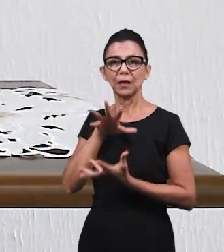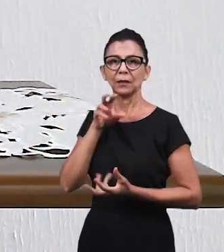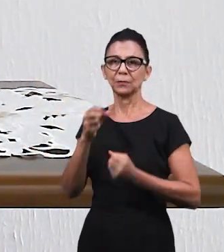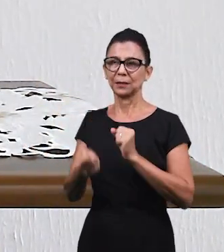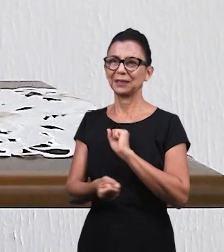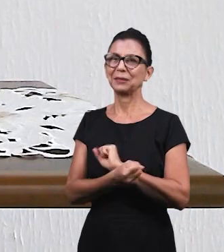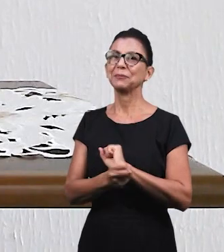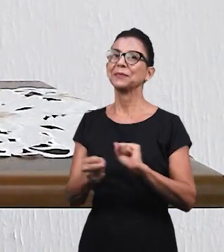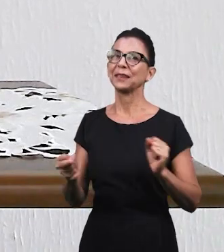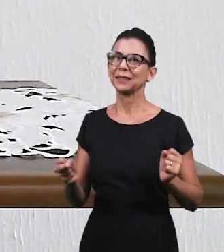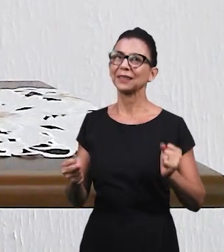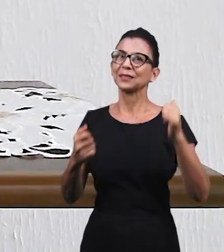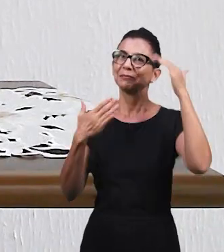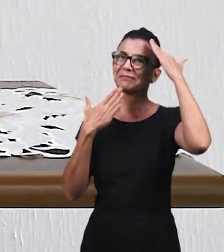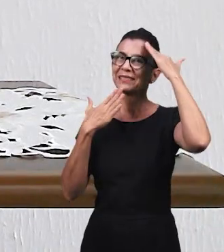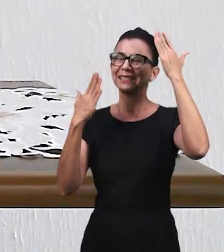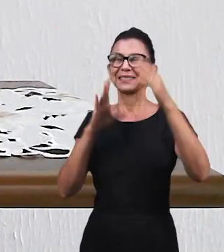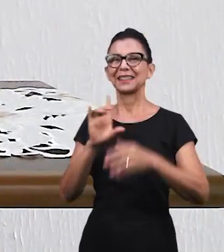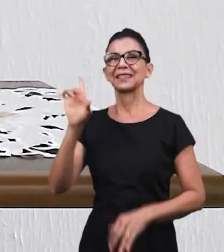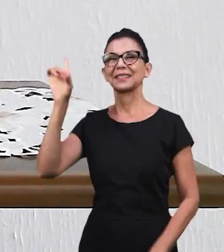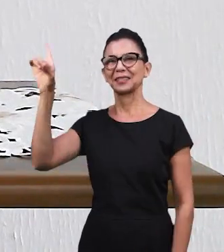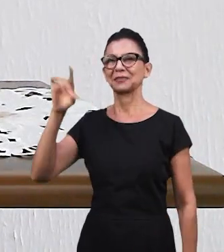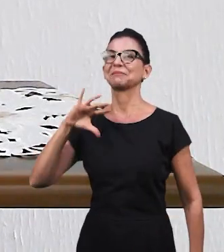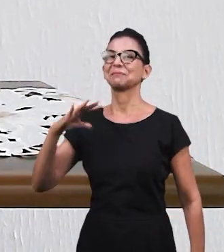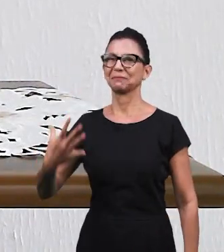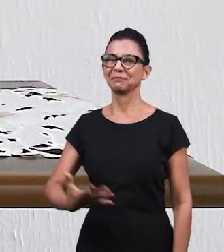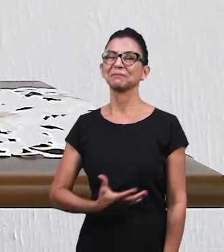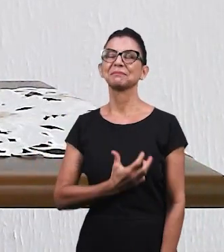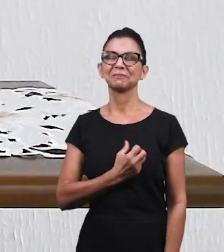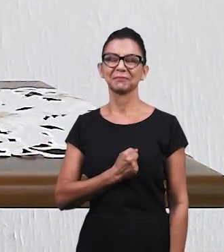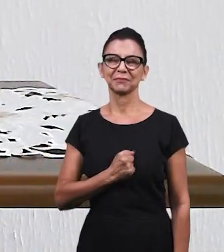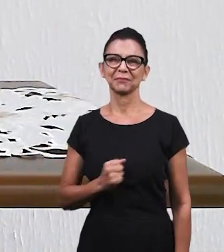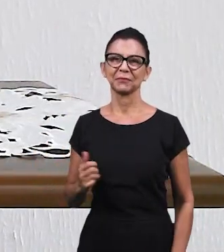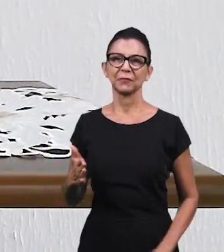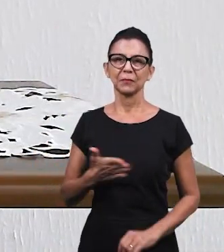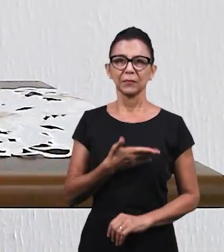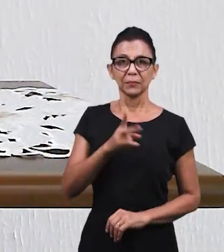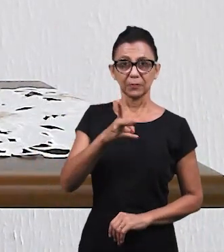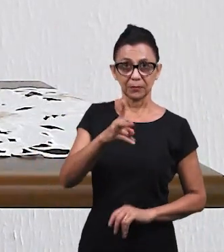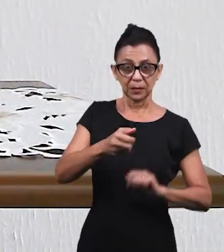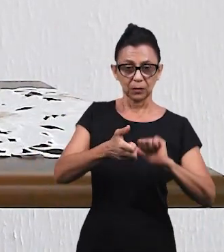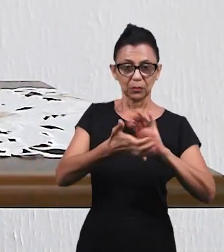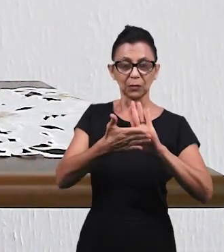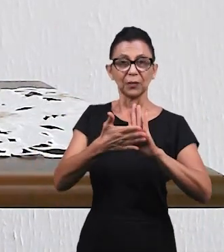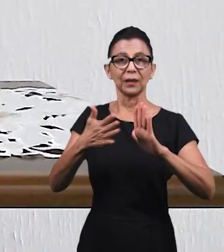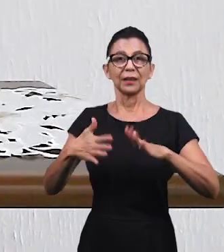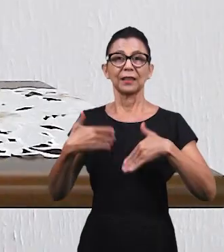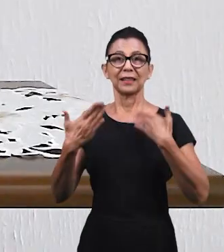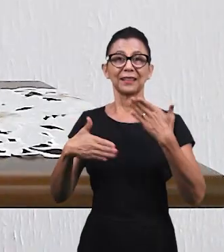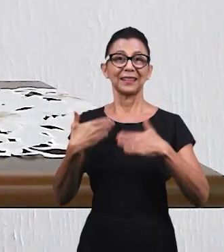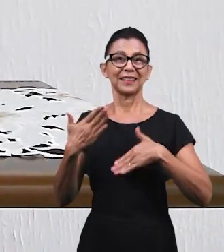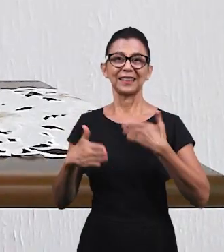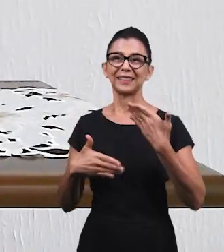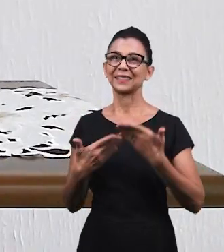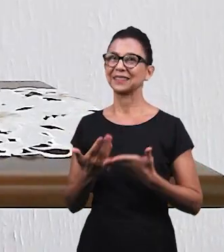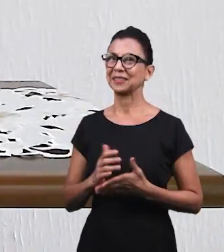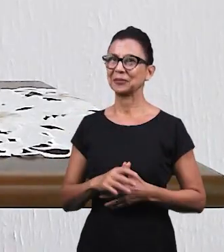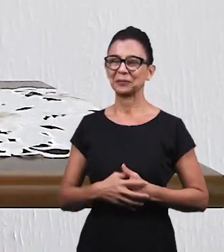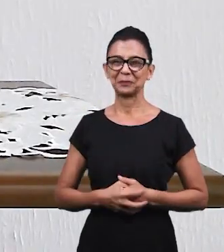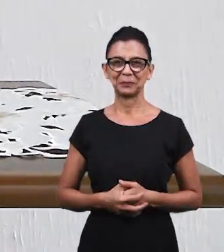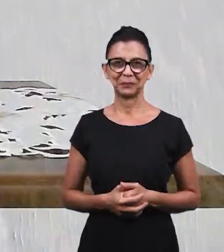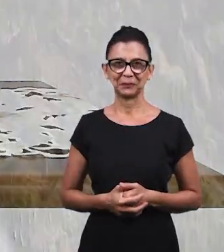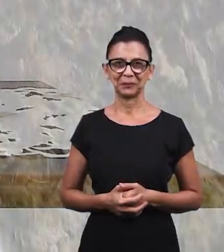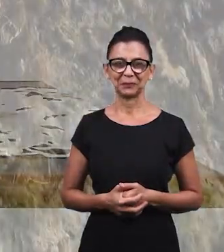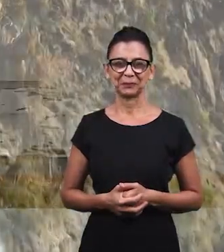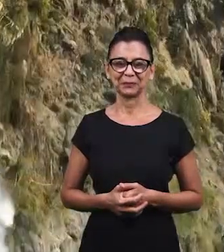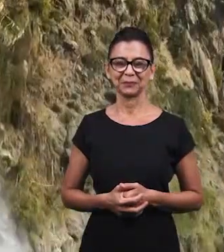что хвала – это выражение благодарности искупленной души Богу нашему за все, что Он сделал для нас. Давайте